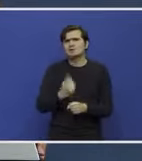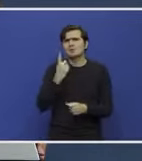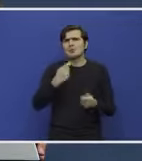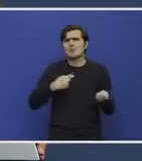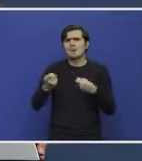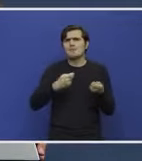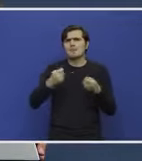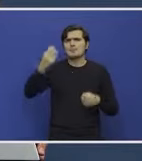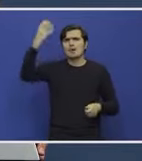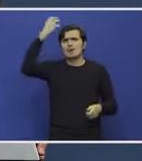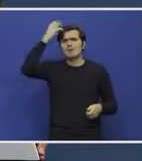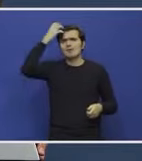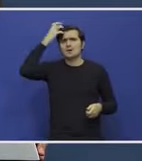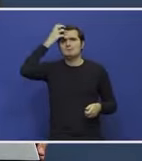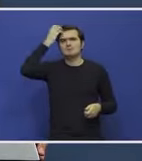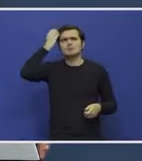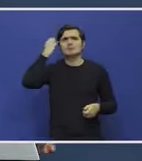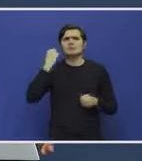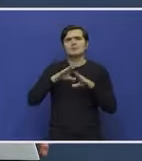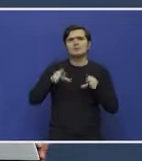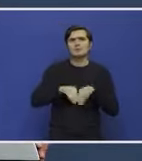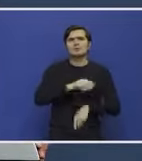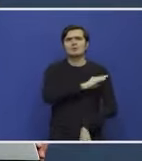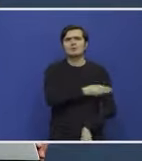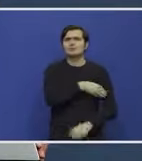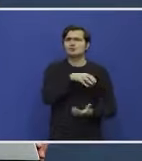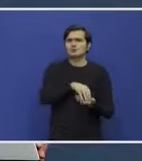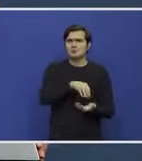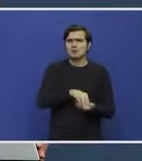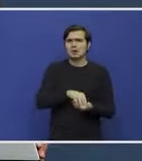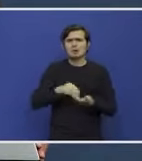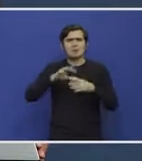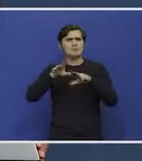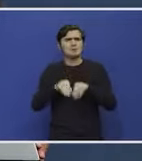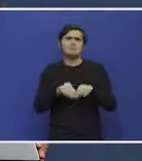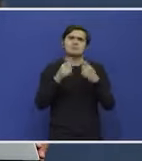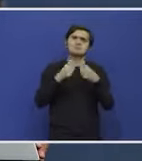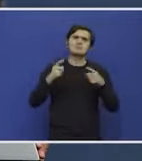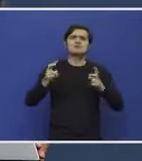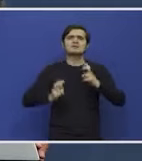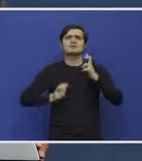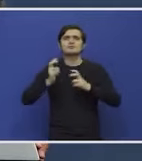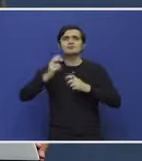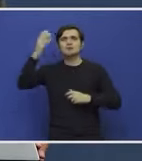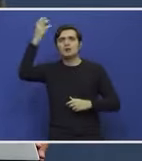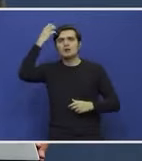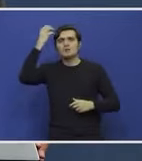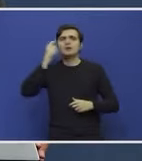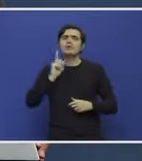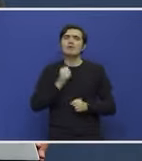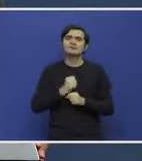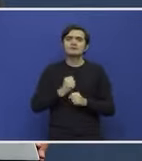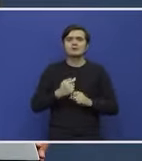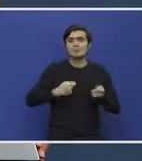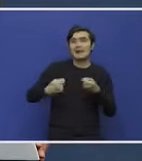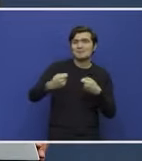împreună cu autoritățile locale, dar și cu diversele instituții din cadrul guvernului, încât